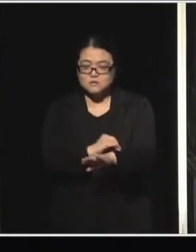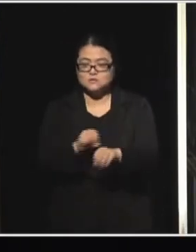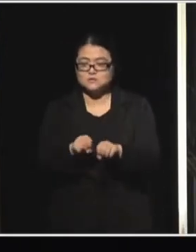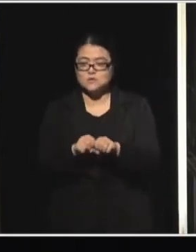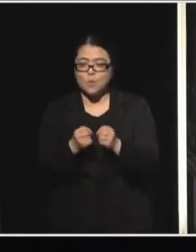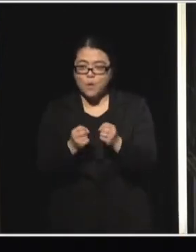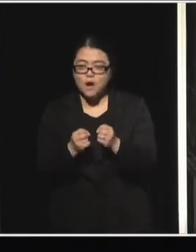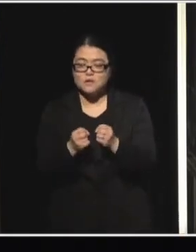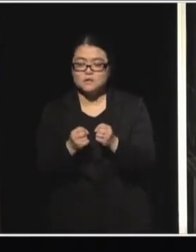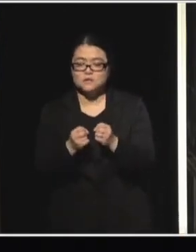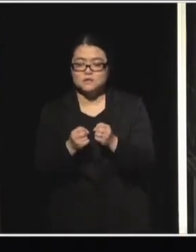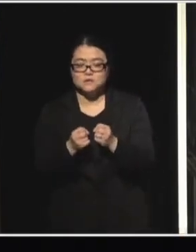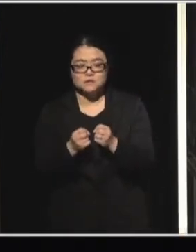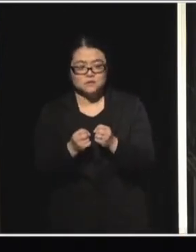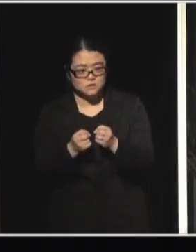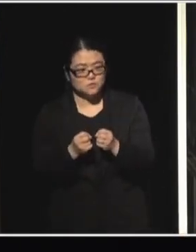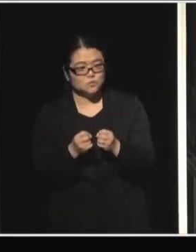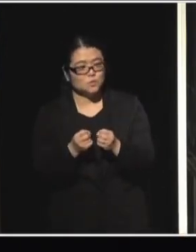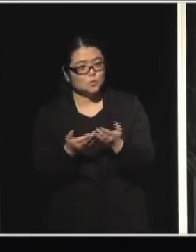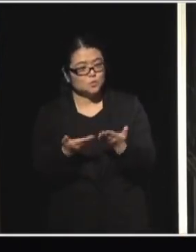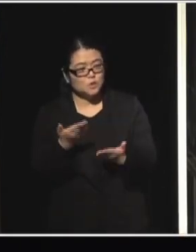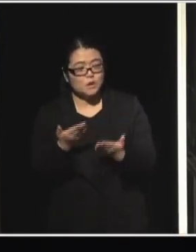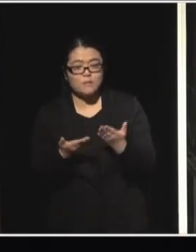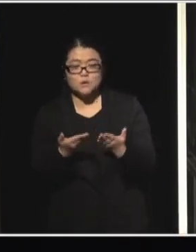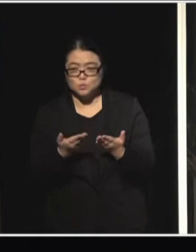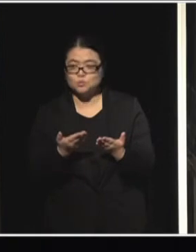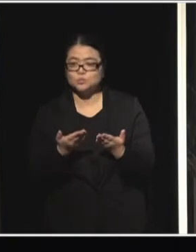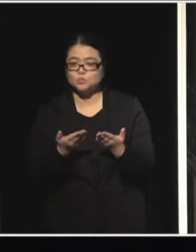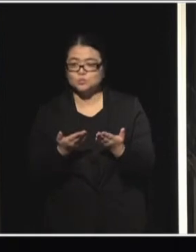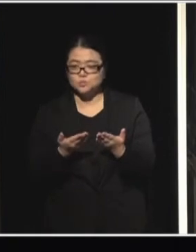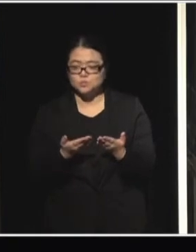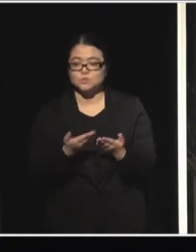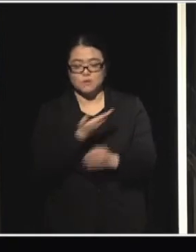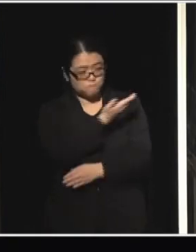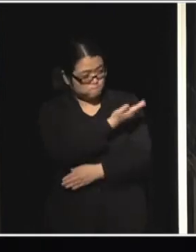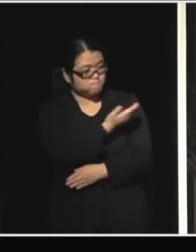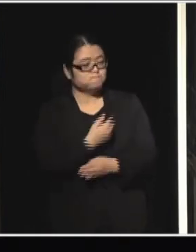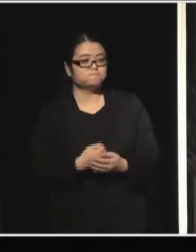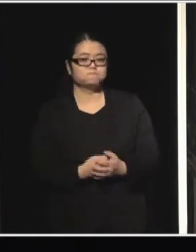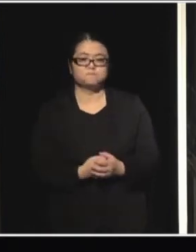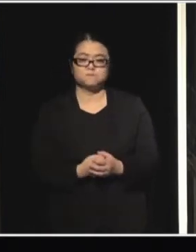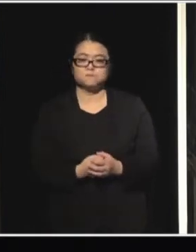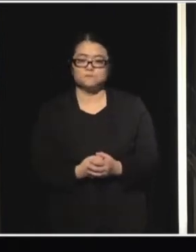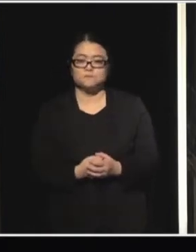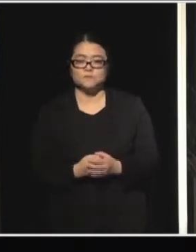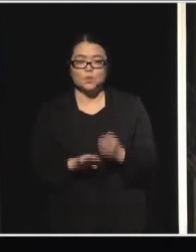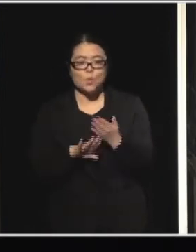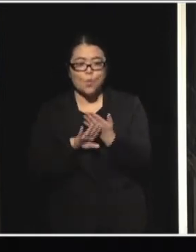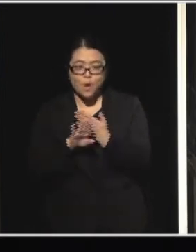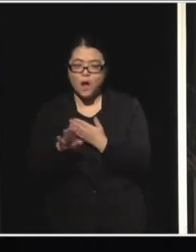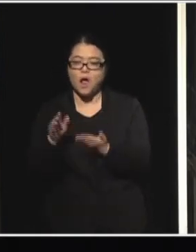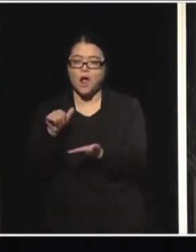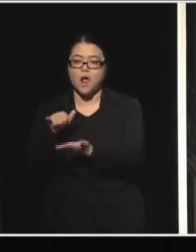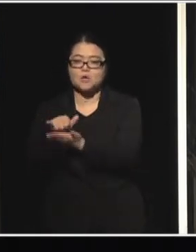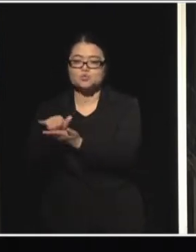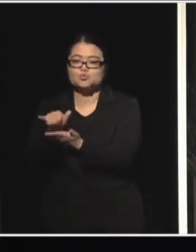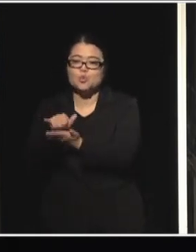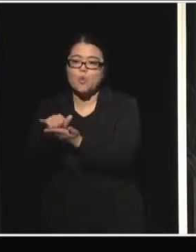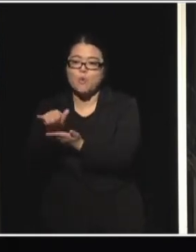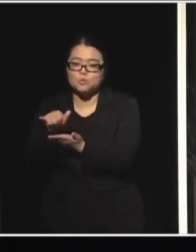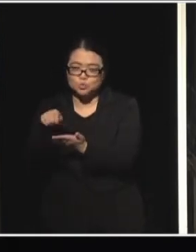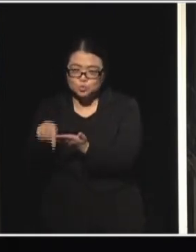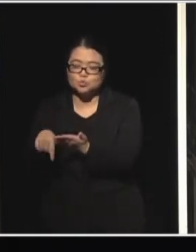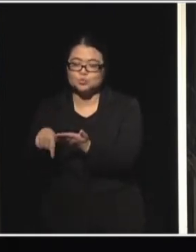少ないという風な報告がありますあとはニューヨークの先ほどマンズ最大無音での